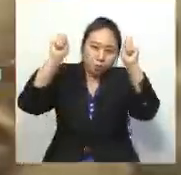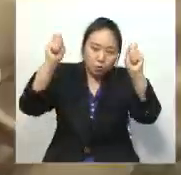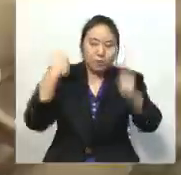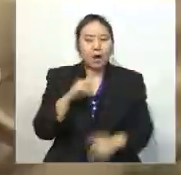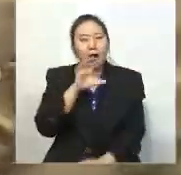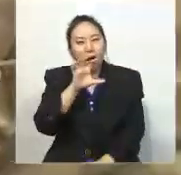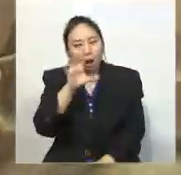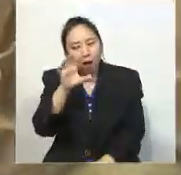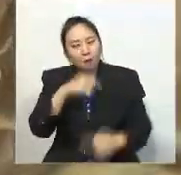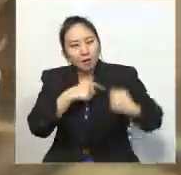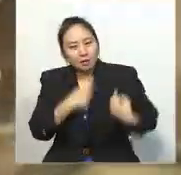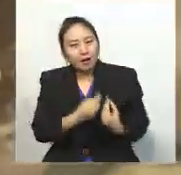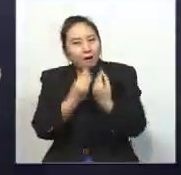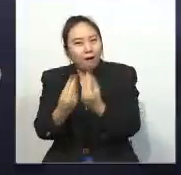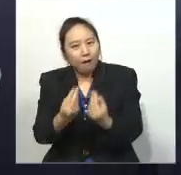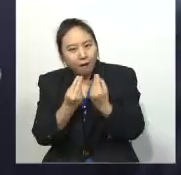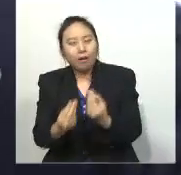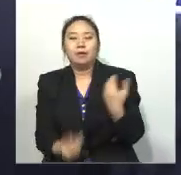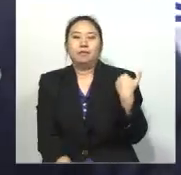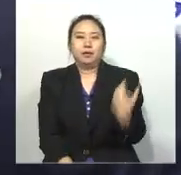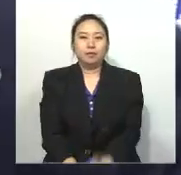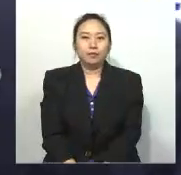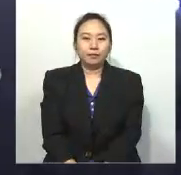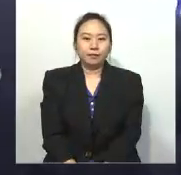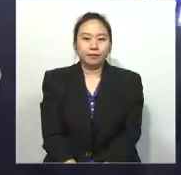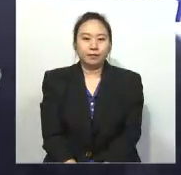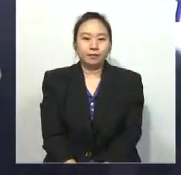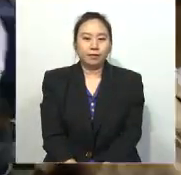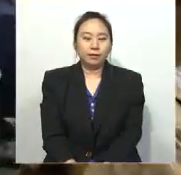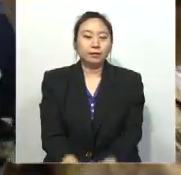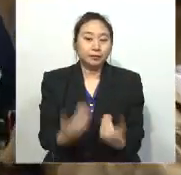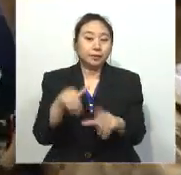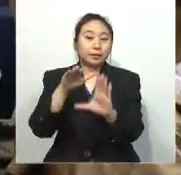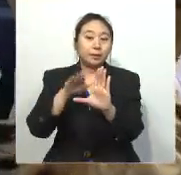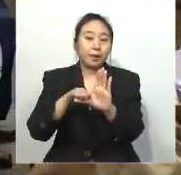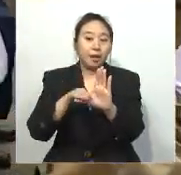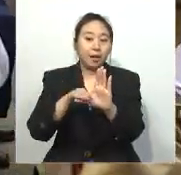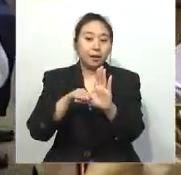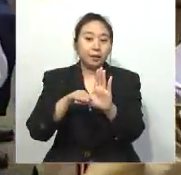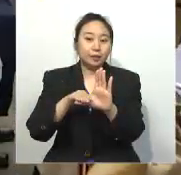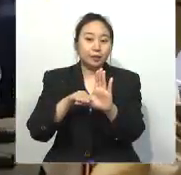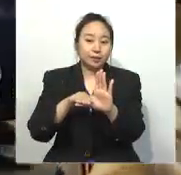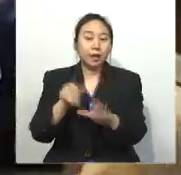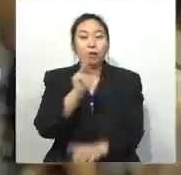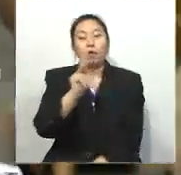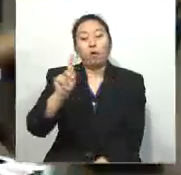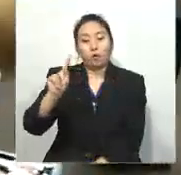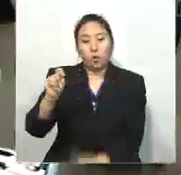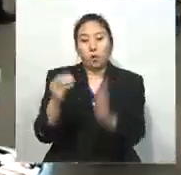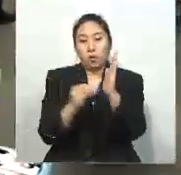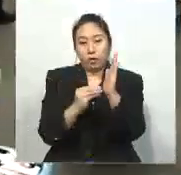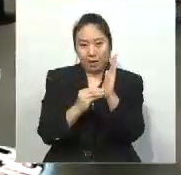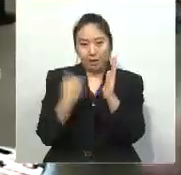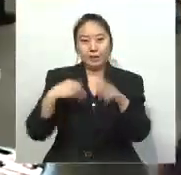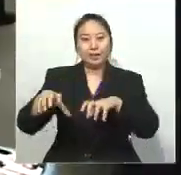งเสียงให้กำลังใจกันอย่างคึกคักกันเลยทีเดียวค่ะสำหรับการรับสมัครซอสการรับสมัครนะคะกกต.กทม.ได้มี